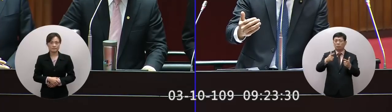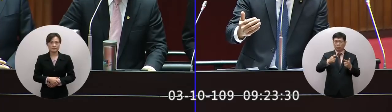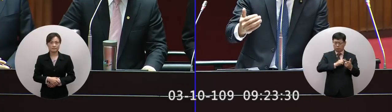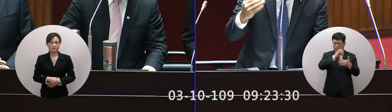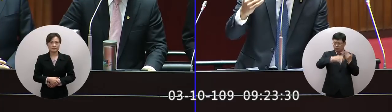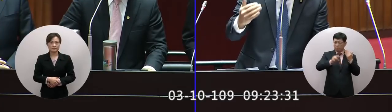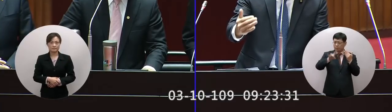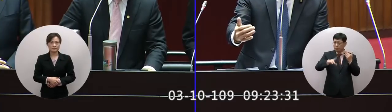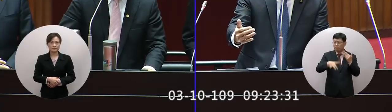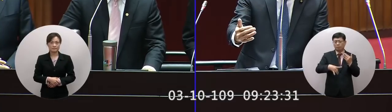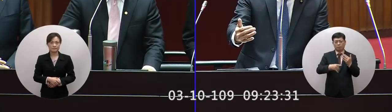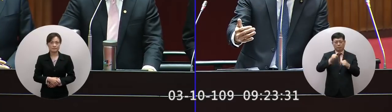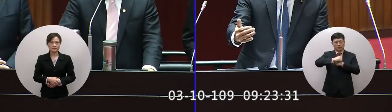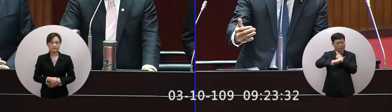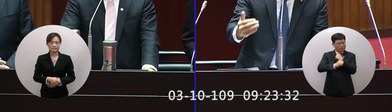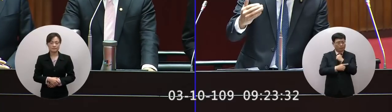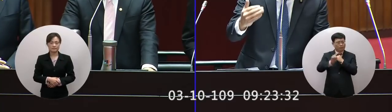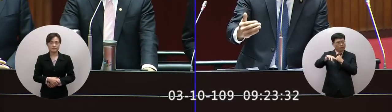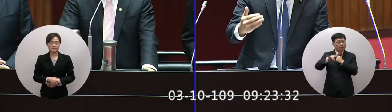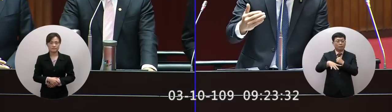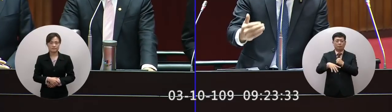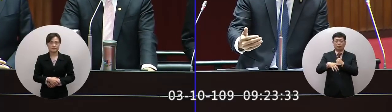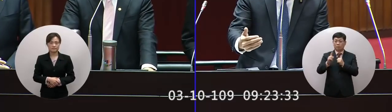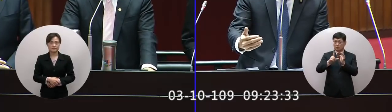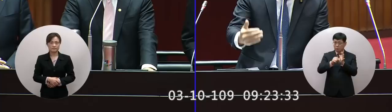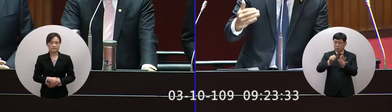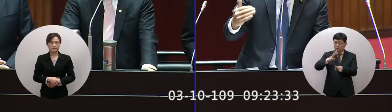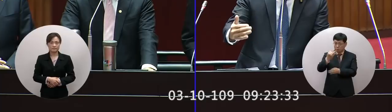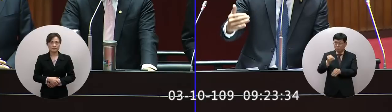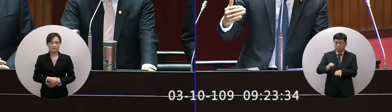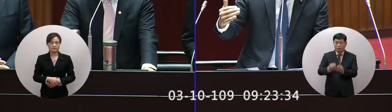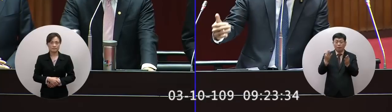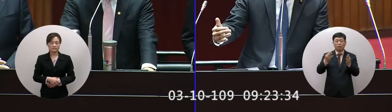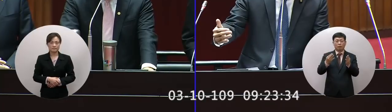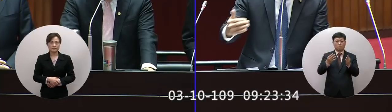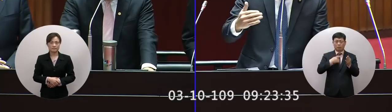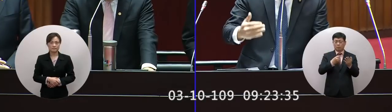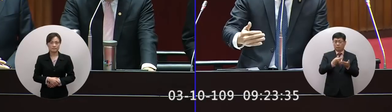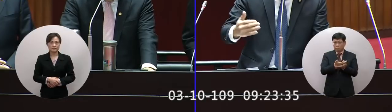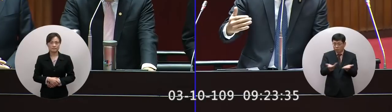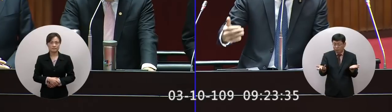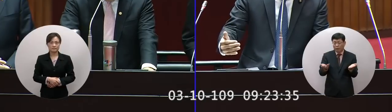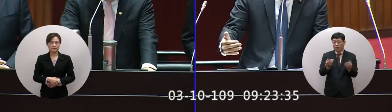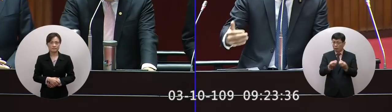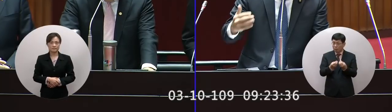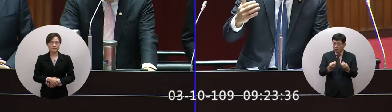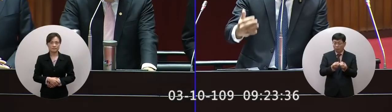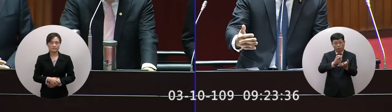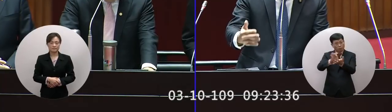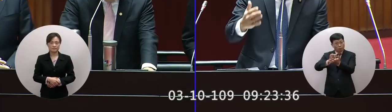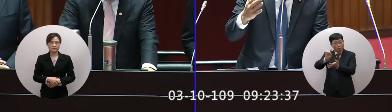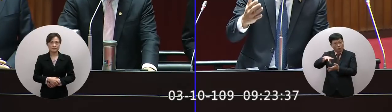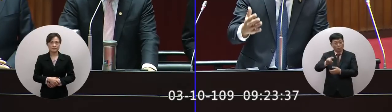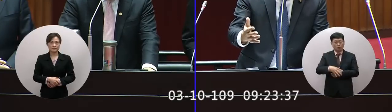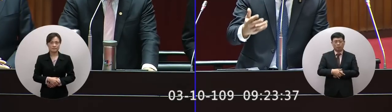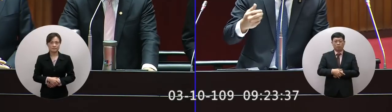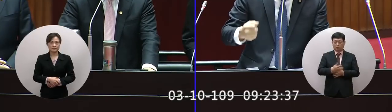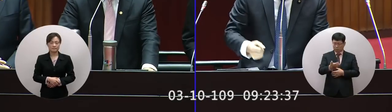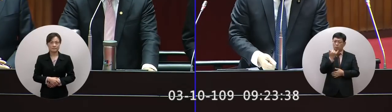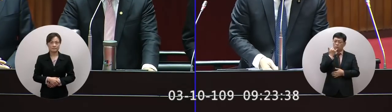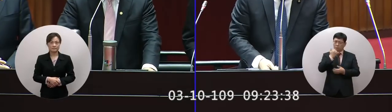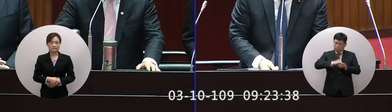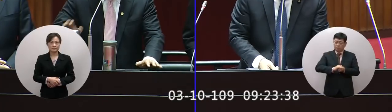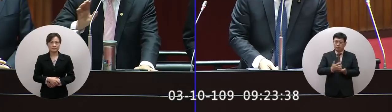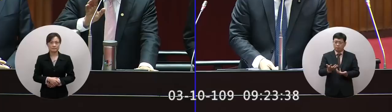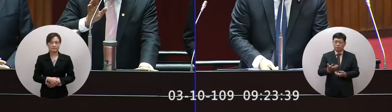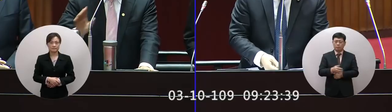里？办法在哪里？何时启动？如何发放？如何使用？院长什么时候可以